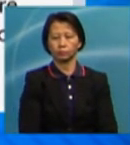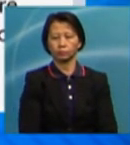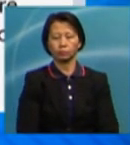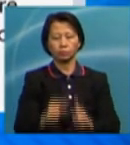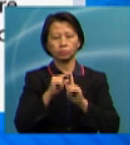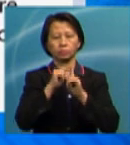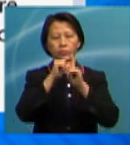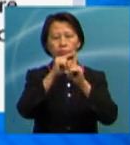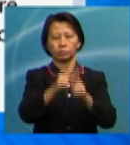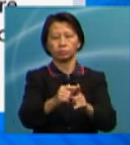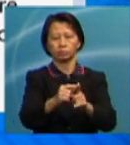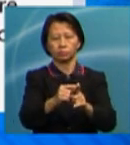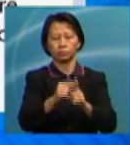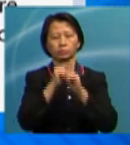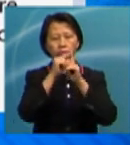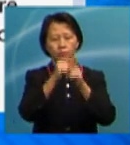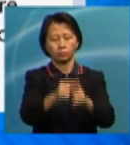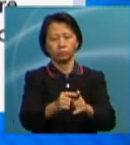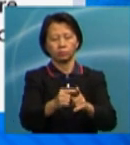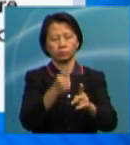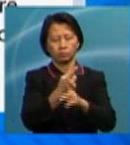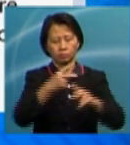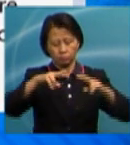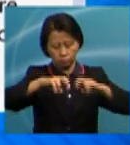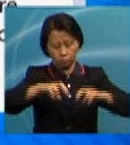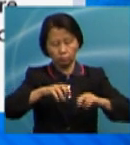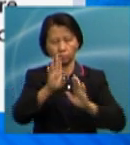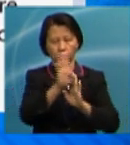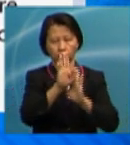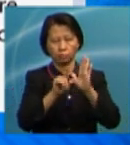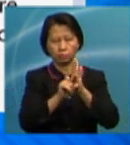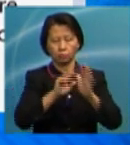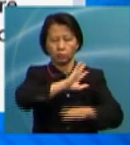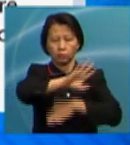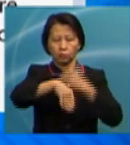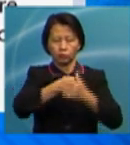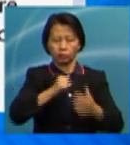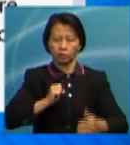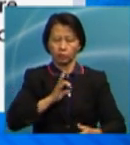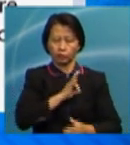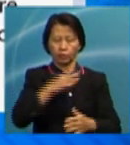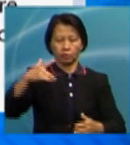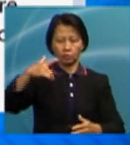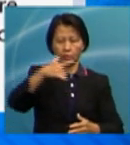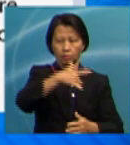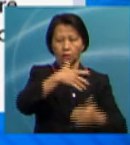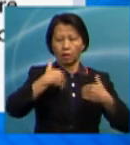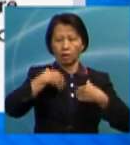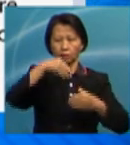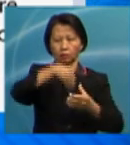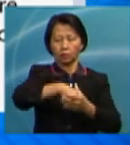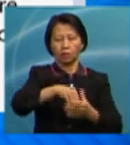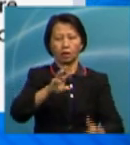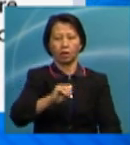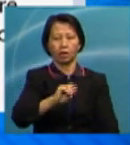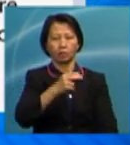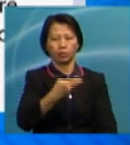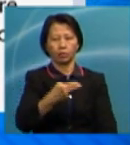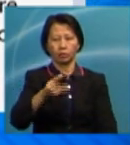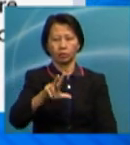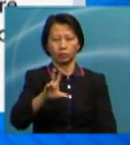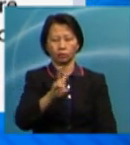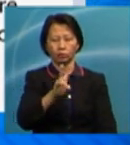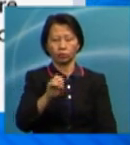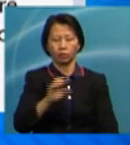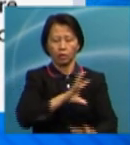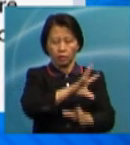kenyataan itu polis men kenyataan itu polisut menyiasat latar belakang semua k yang berada dalam MH370